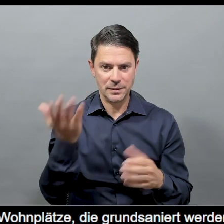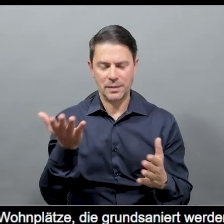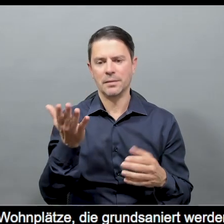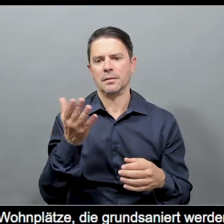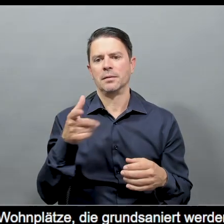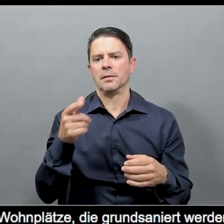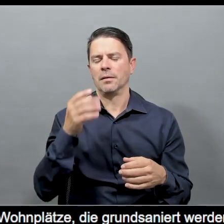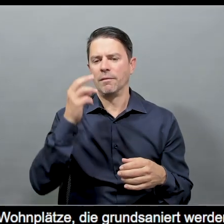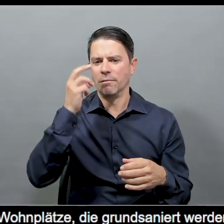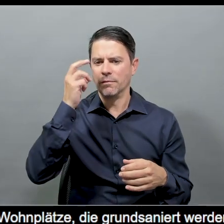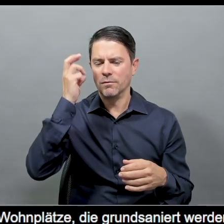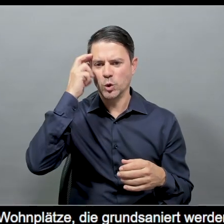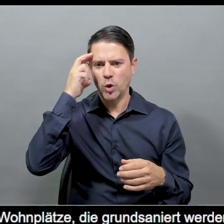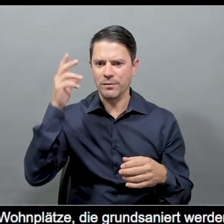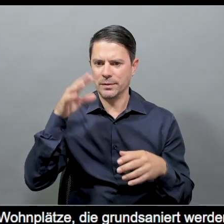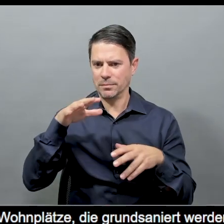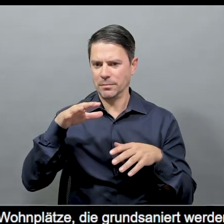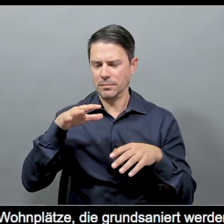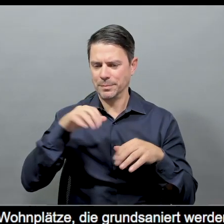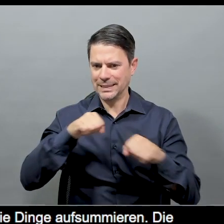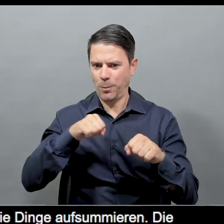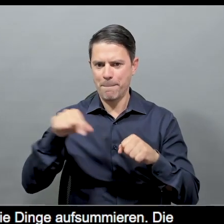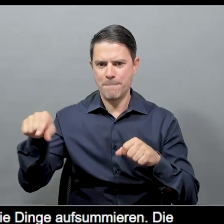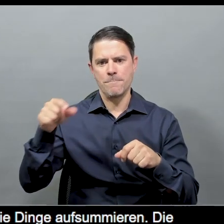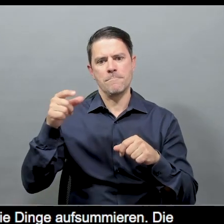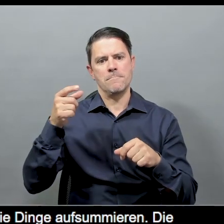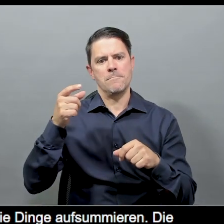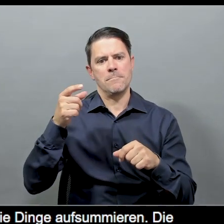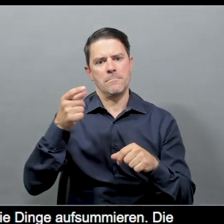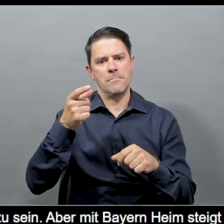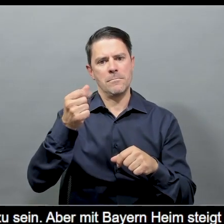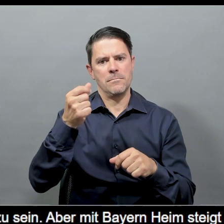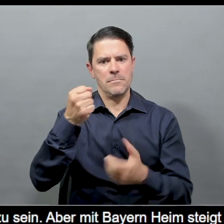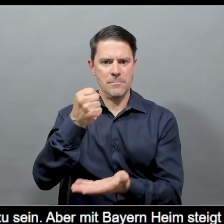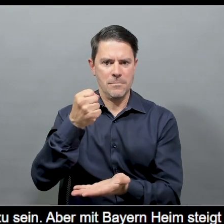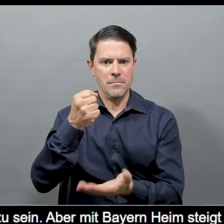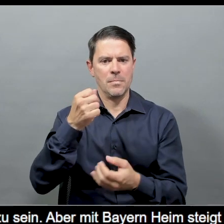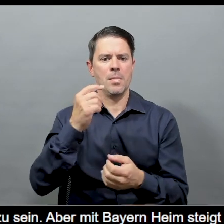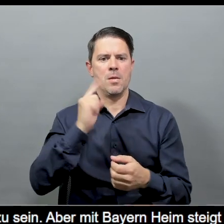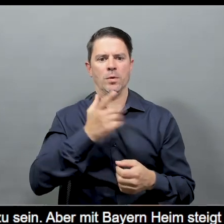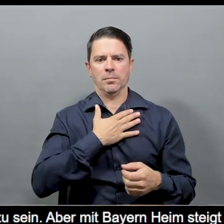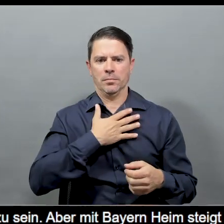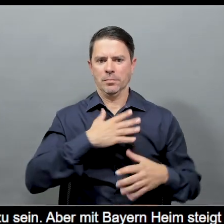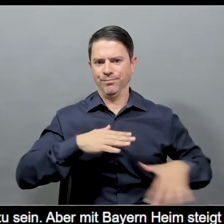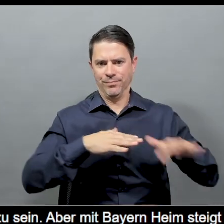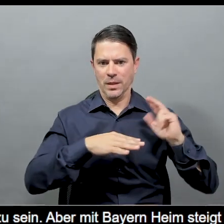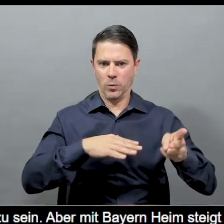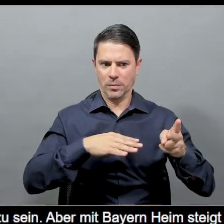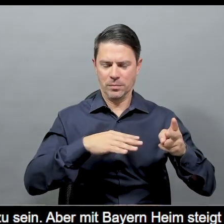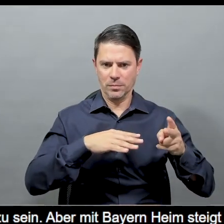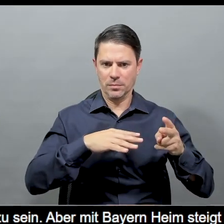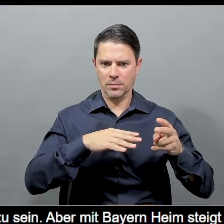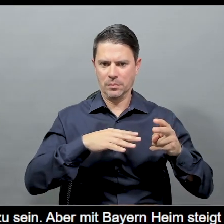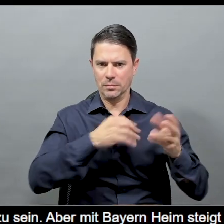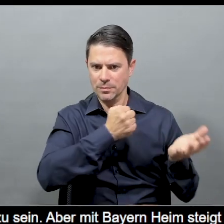Etat des Wissenschaftsministeriums, der genannte Betrag, die 40 Millionen von unserem Haus, die wären ohnehin zur Verfügung gestanden. Das haben wir ja immer auch